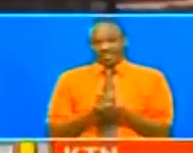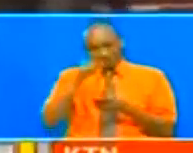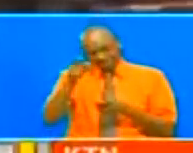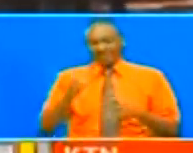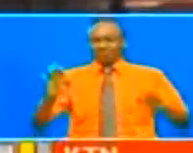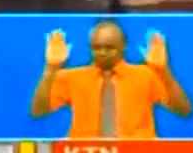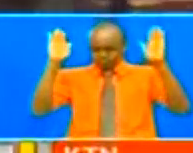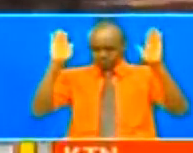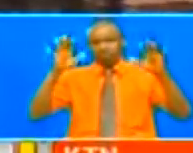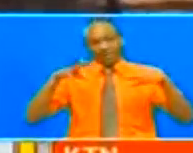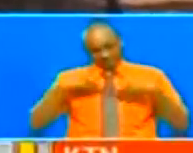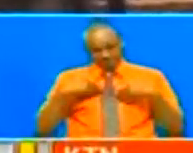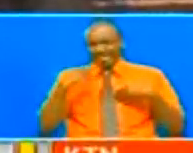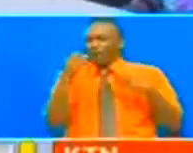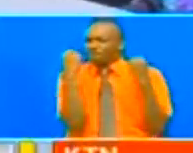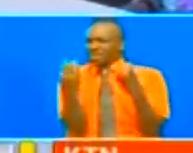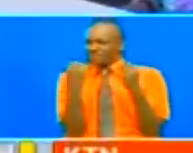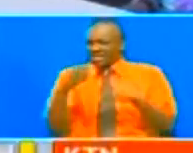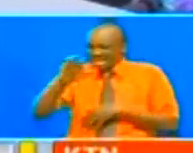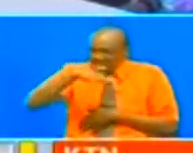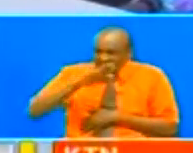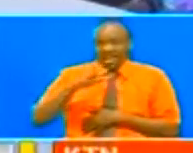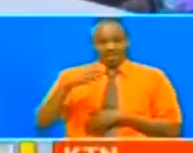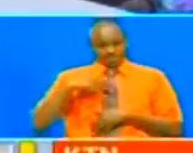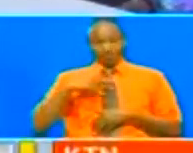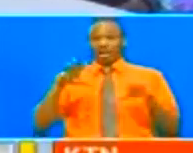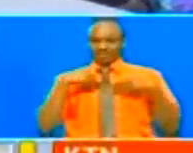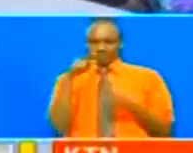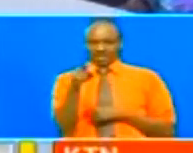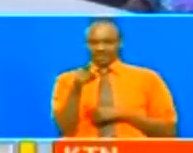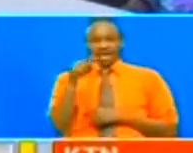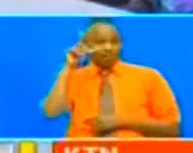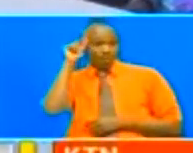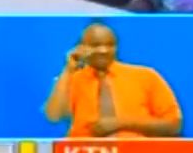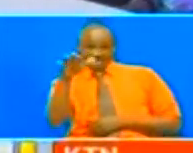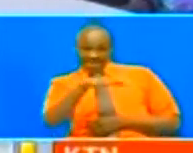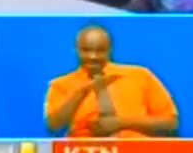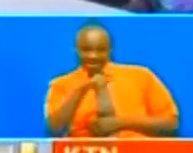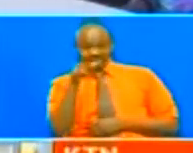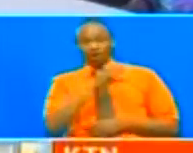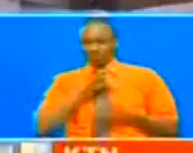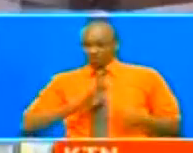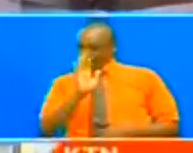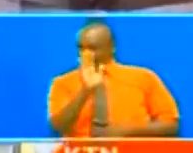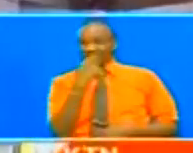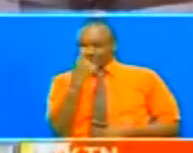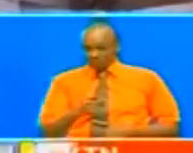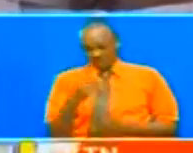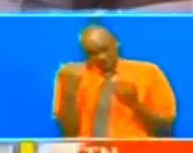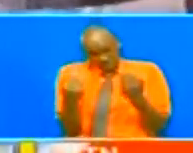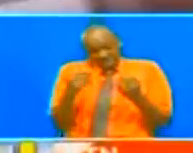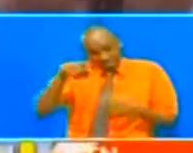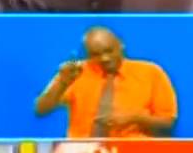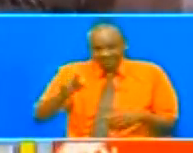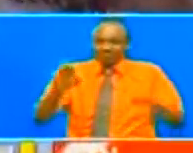wajisalimishe limechukuliwa kwa uzito katika baadhi ya maeneo ya nchi. Katika kaunti ya Mombasa, kamishna Nelson Marwa amesema wapo vijana ambao